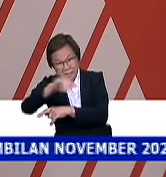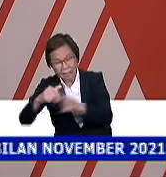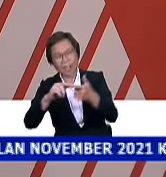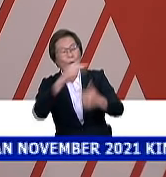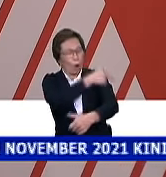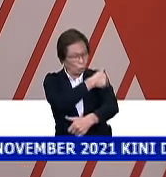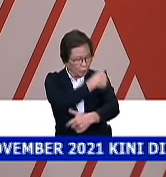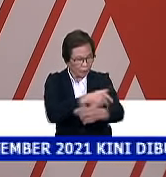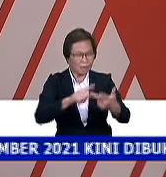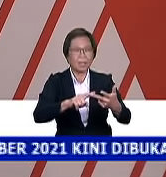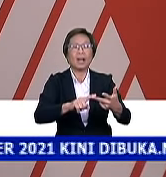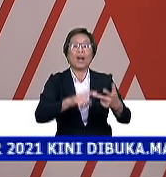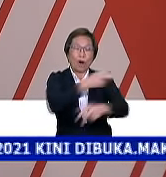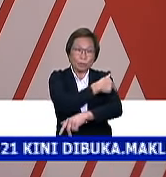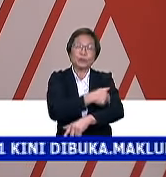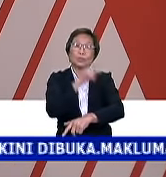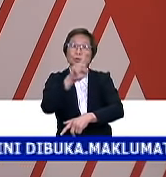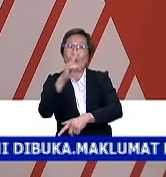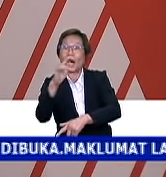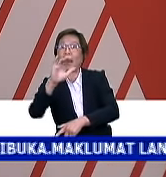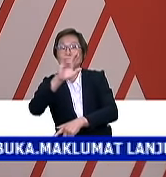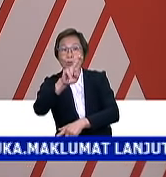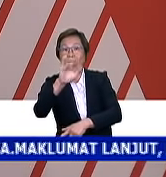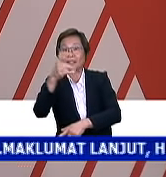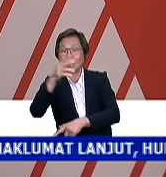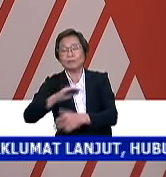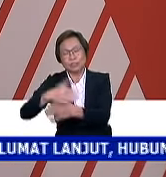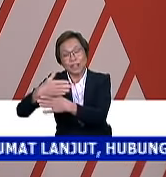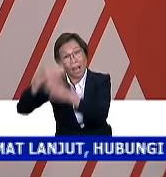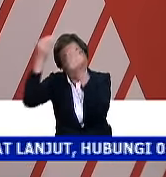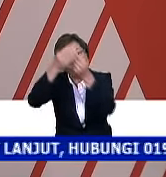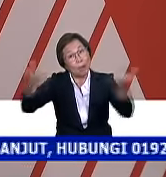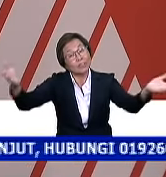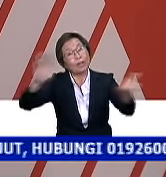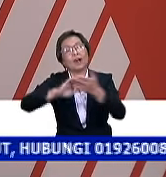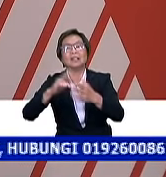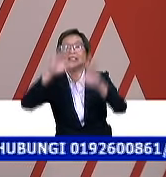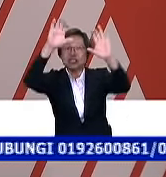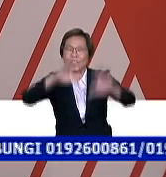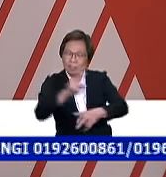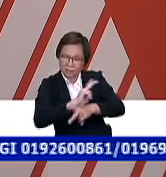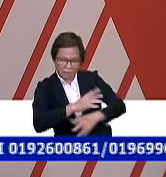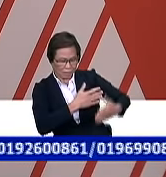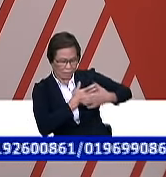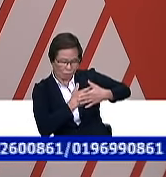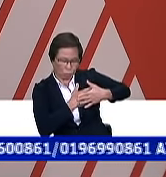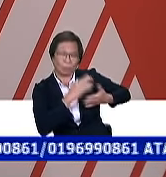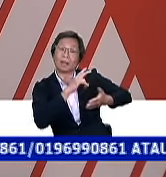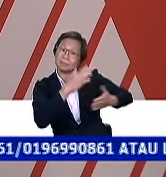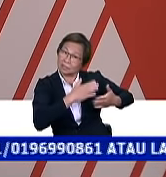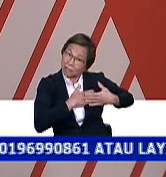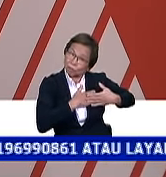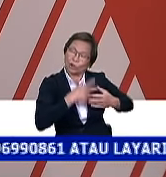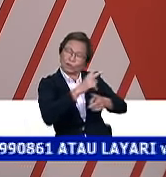Hospital, daripada Hospital UiTM untuk berkongsi dengan masyarakat tentang bagaimana kaedah untuk penjagaan jantung dan bagaimana untuk memastikan jantung kita ini